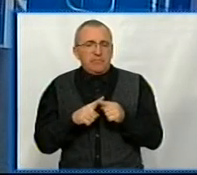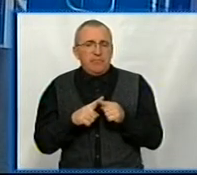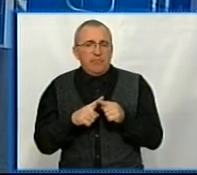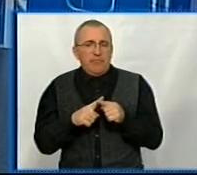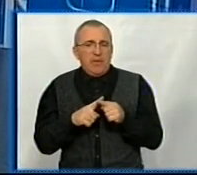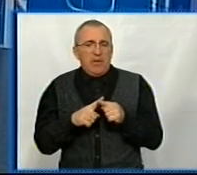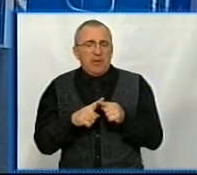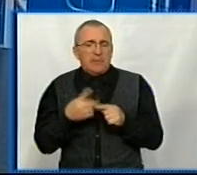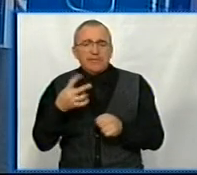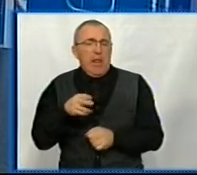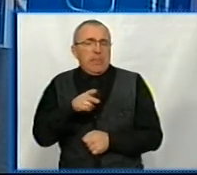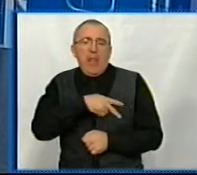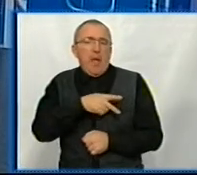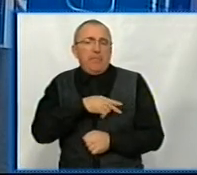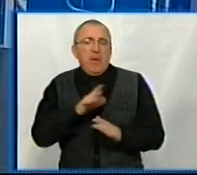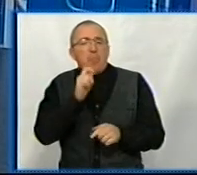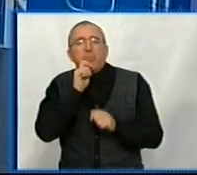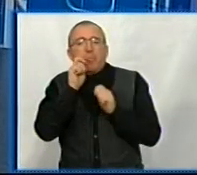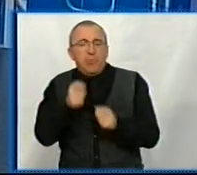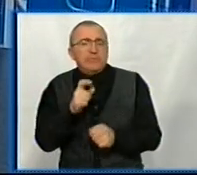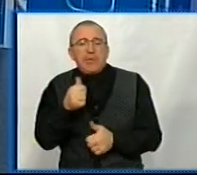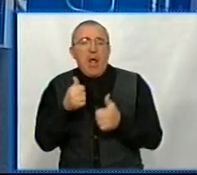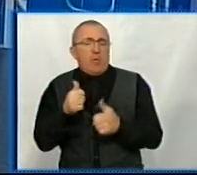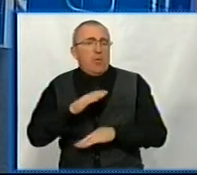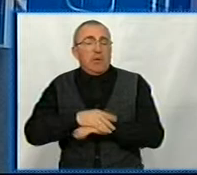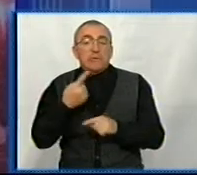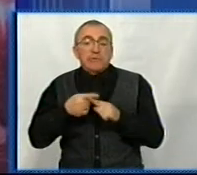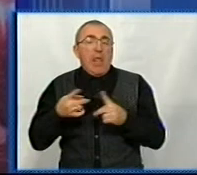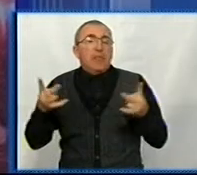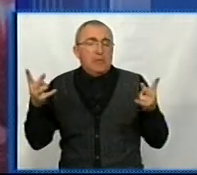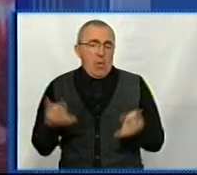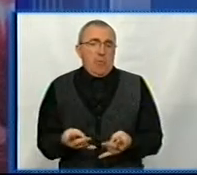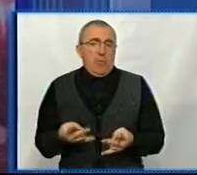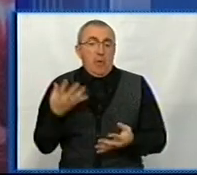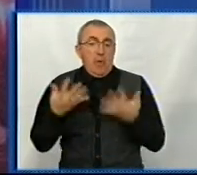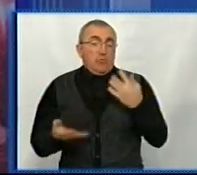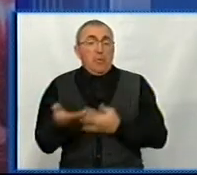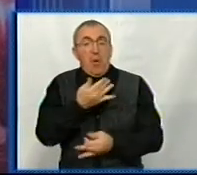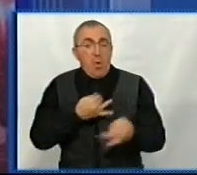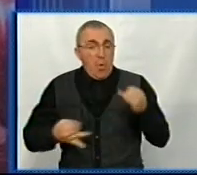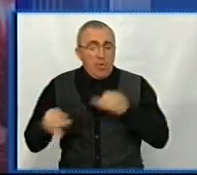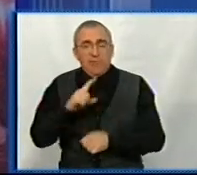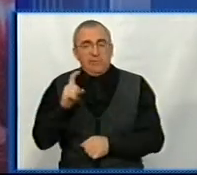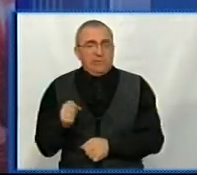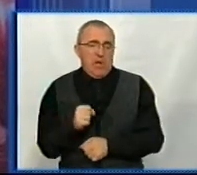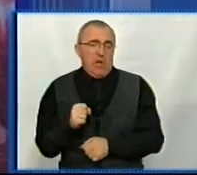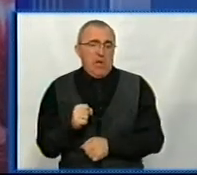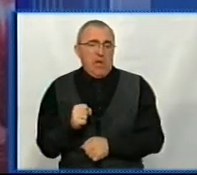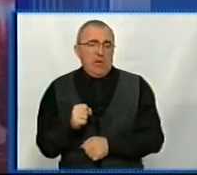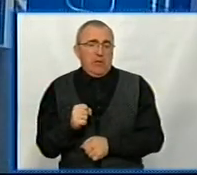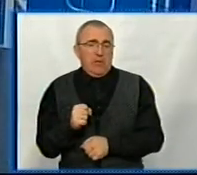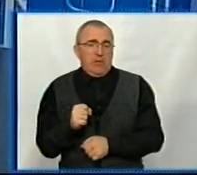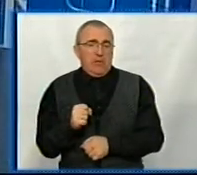Це не презент за щось там, так. чи подарунок за гарну поведінку, а це необхідність. Ну, якщо ми говоримо за... Так,